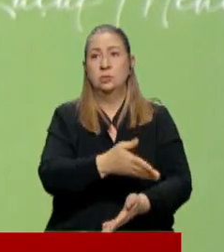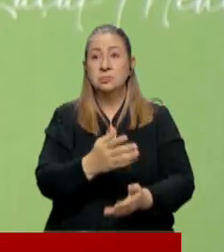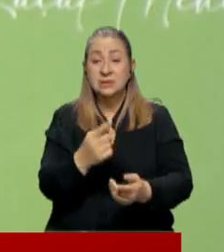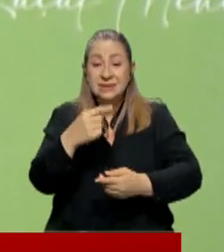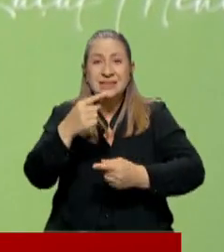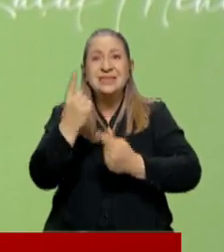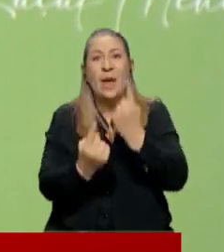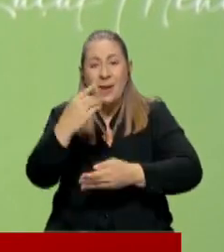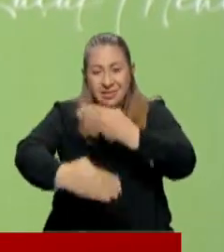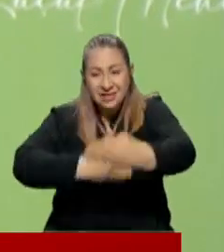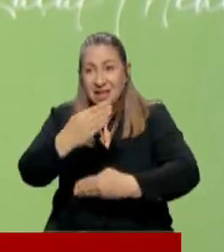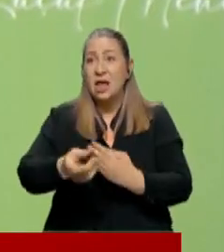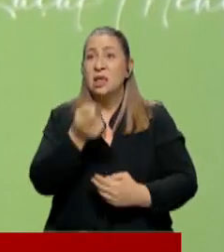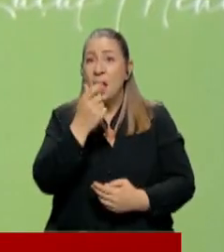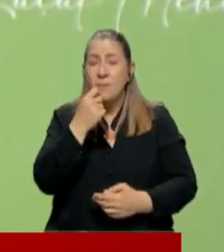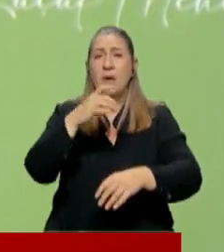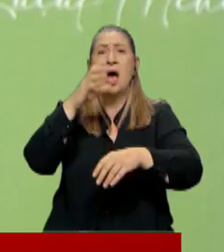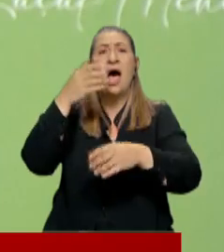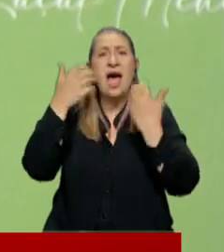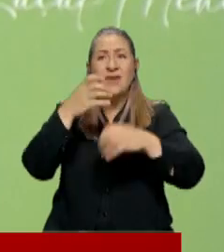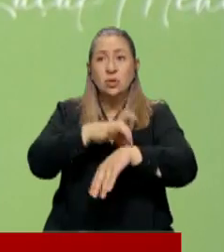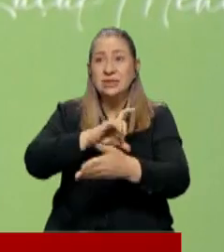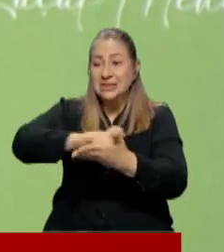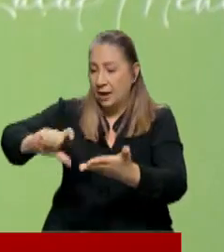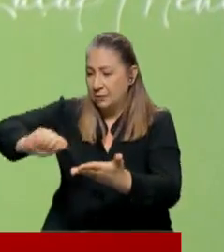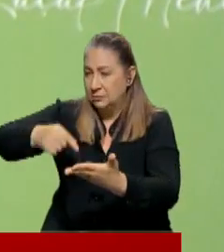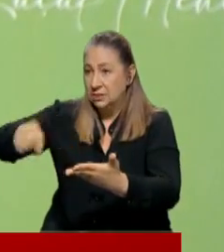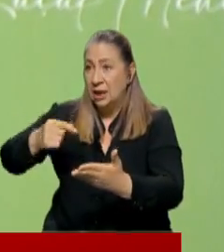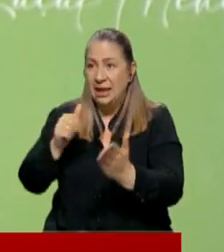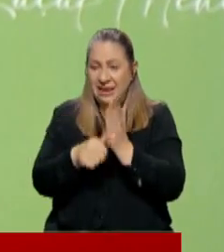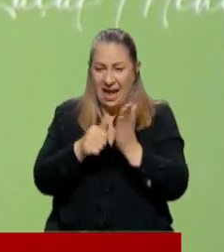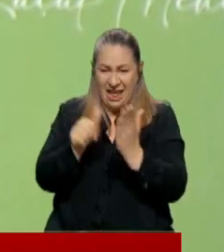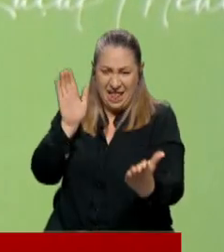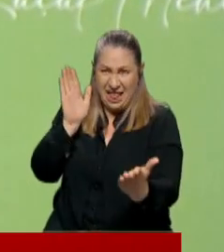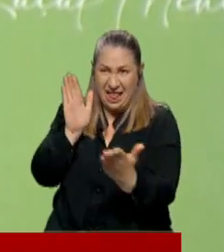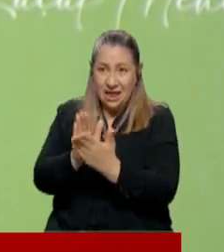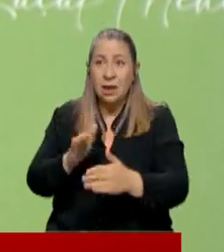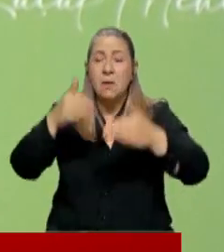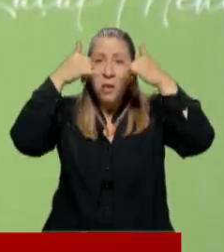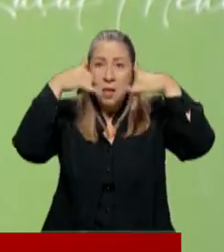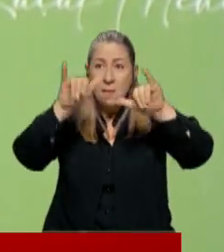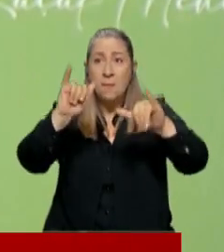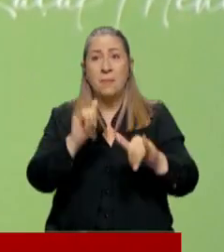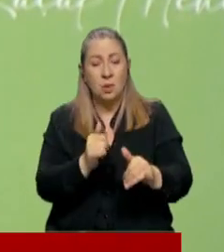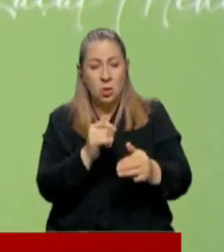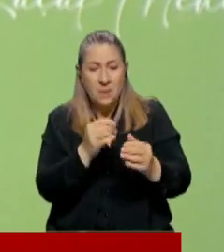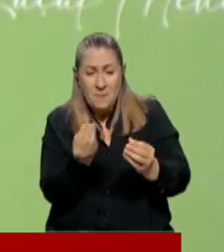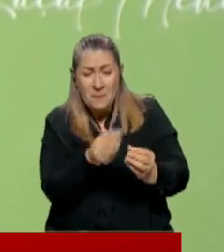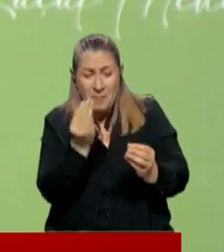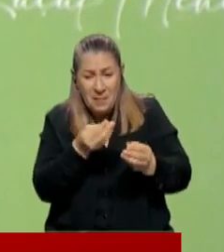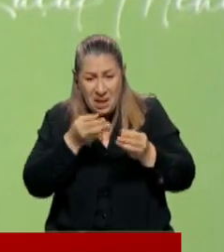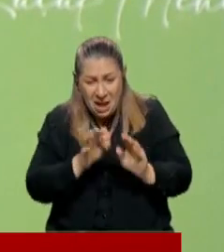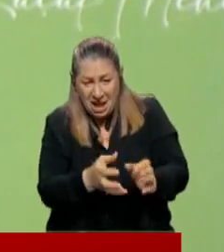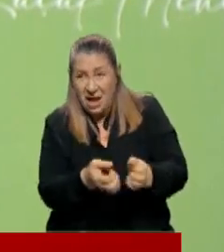Samana, yeme, veterinere senet imzalıyorum. Senetin günü geldiği zaman ineğin altından buzağı